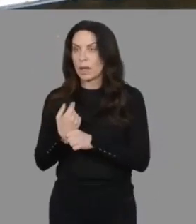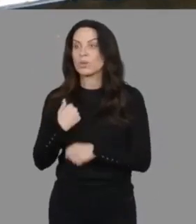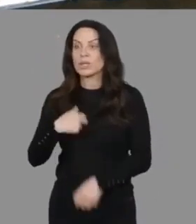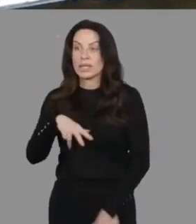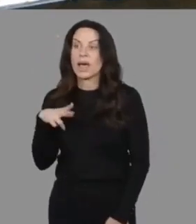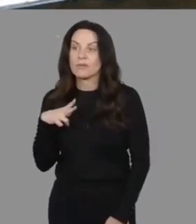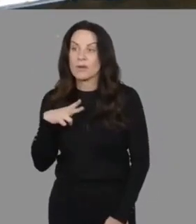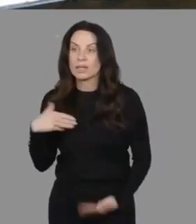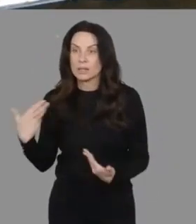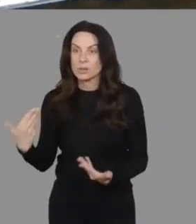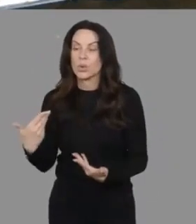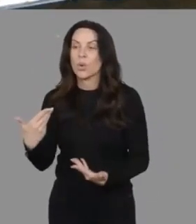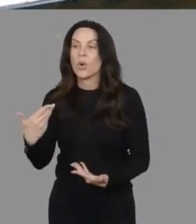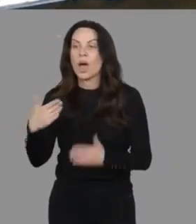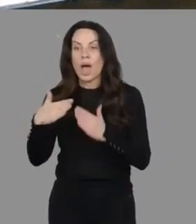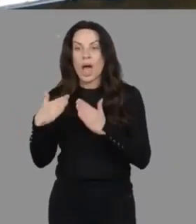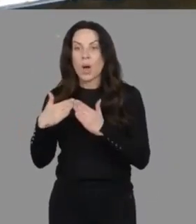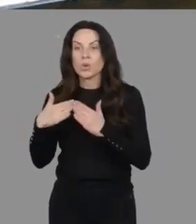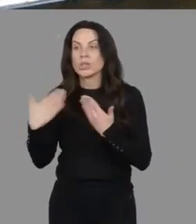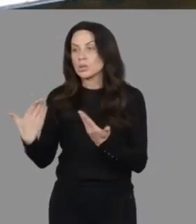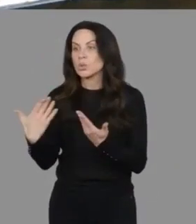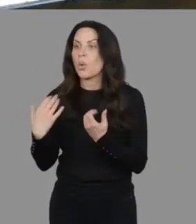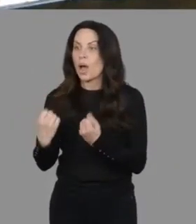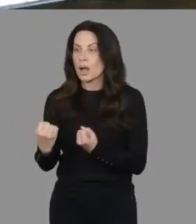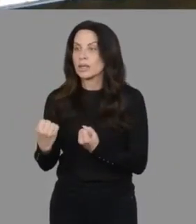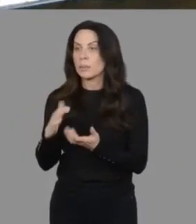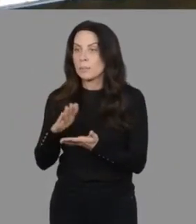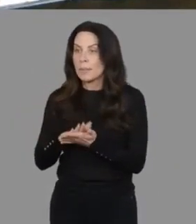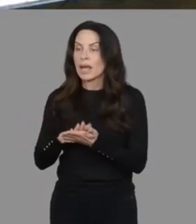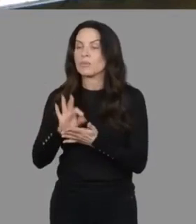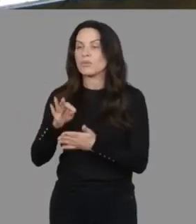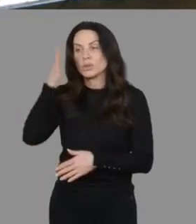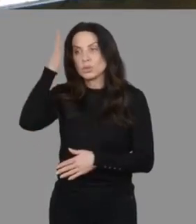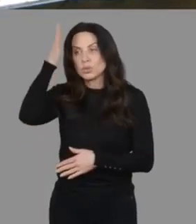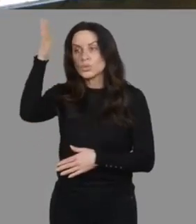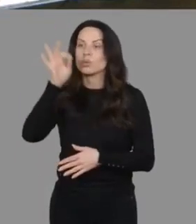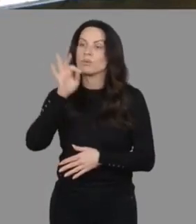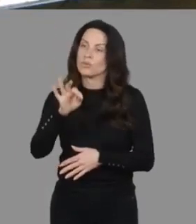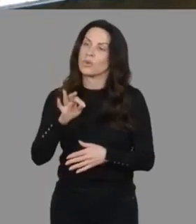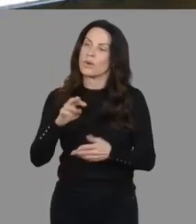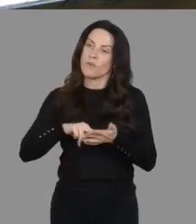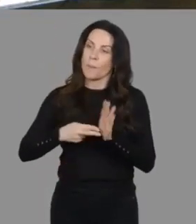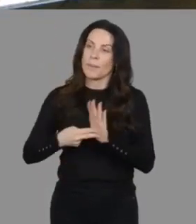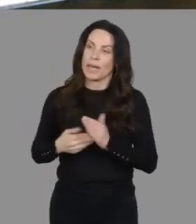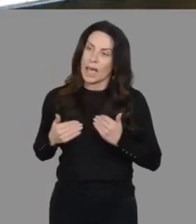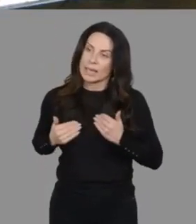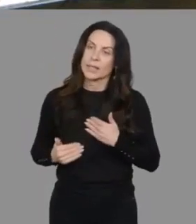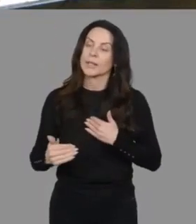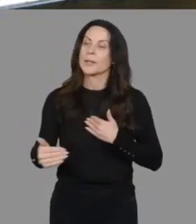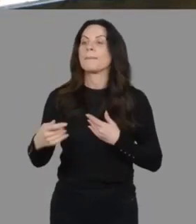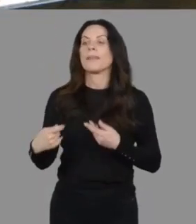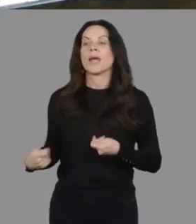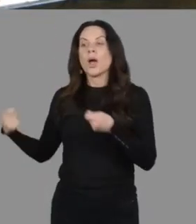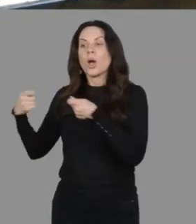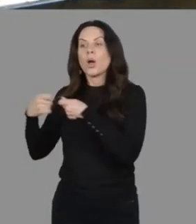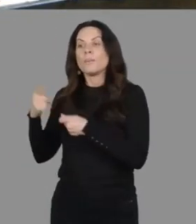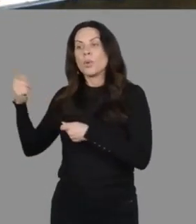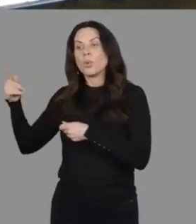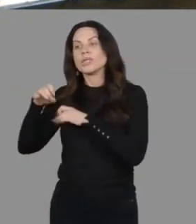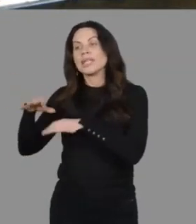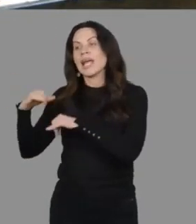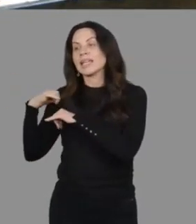so halten wird und für die Zukunft diese Stadt rüstet. Der Bund hat